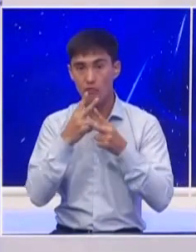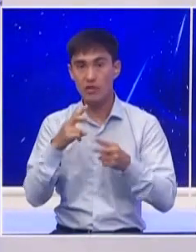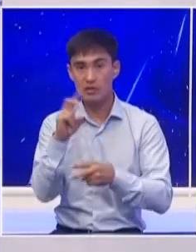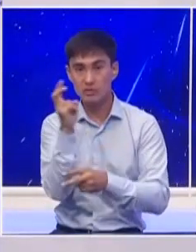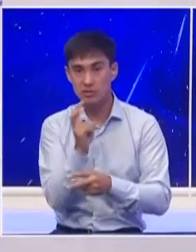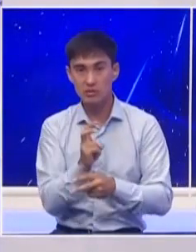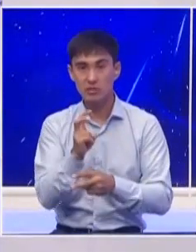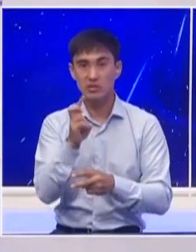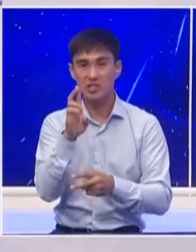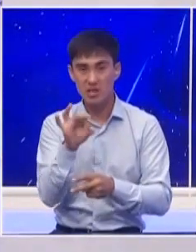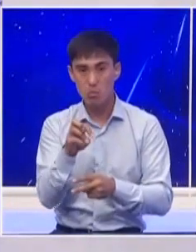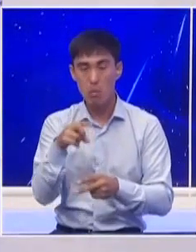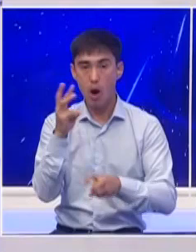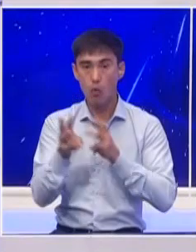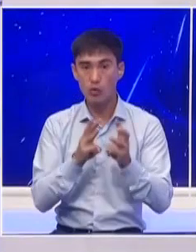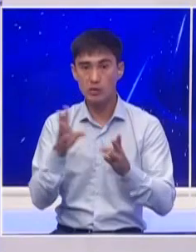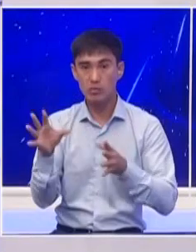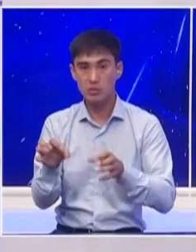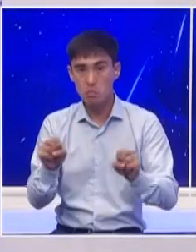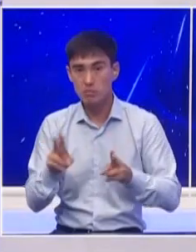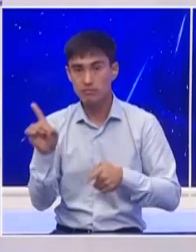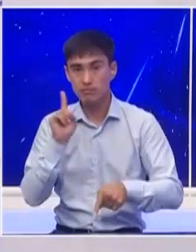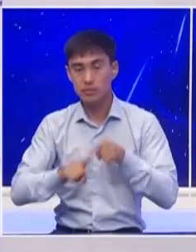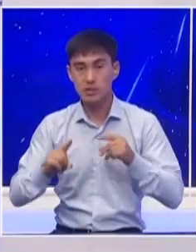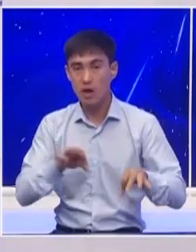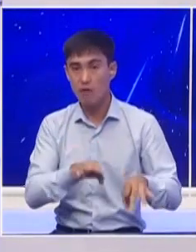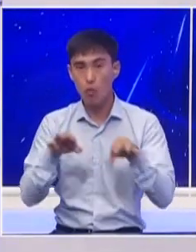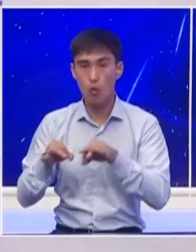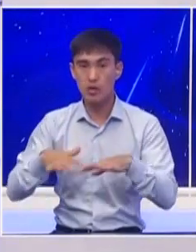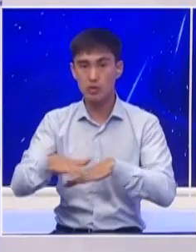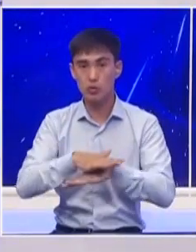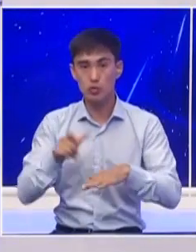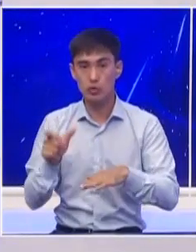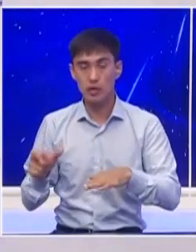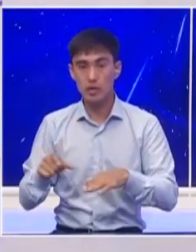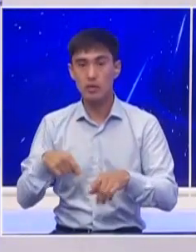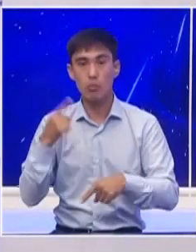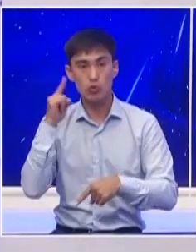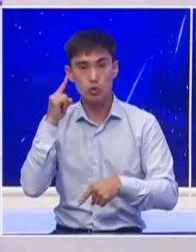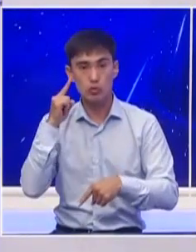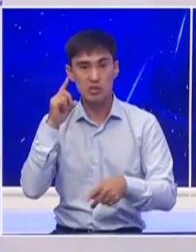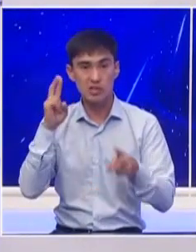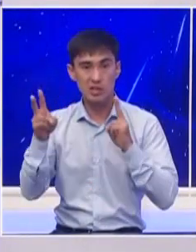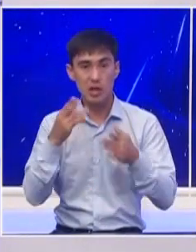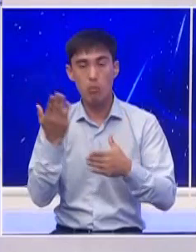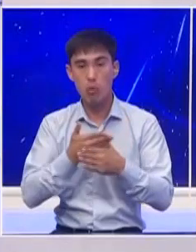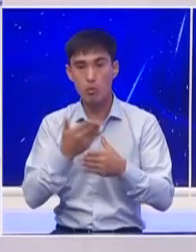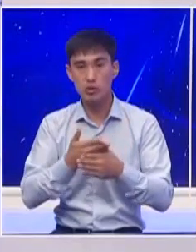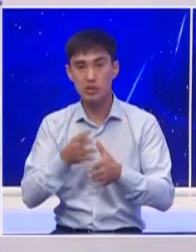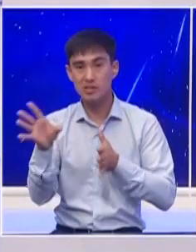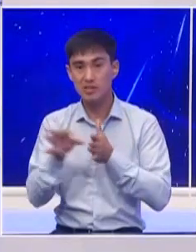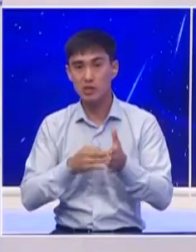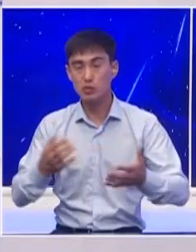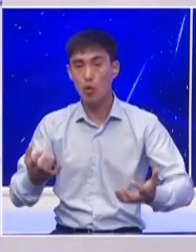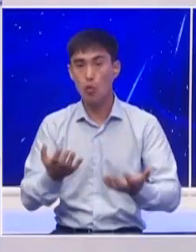и огонь, сработали оперативно и в первую очередь эвакуировали жильцов на улицу. Чуть позже они услышали крики о помощи и буквально